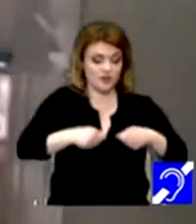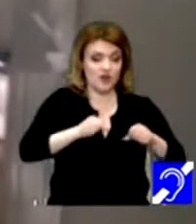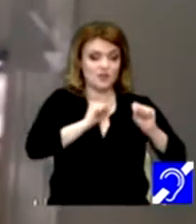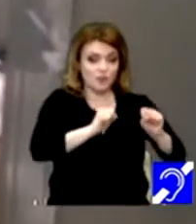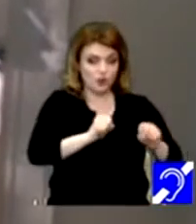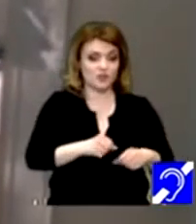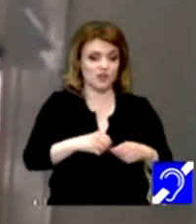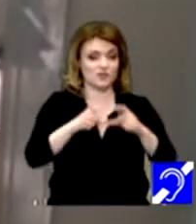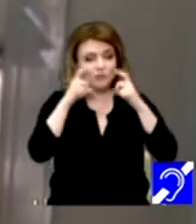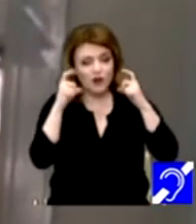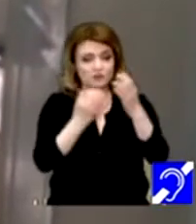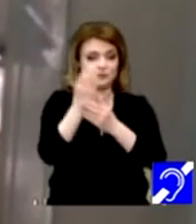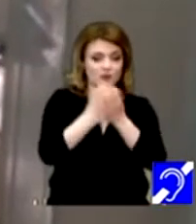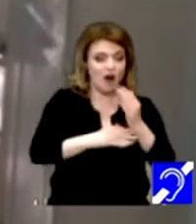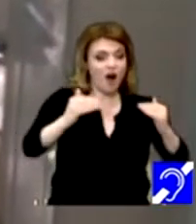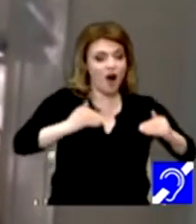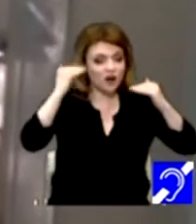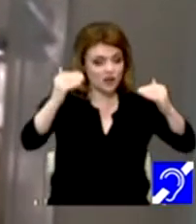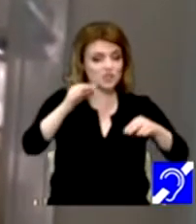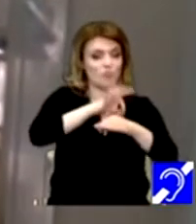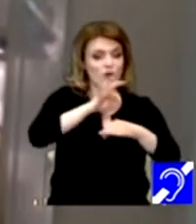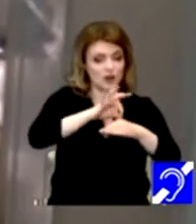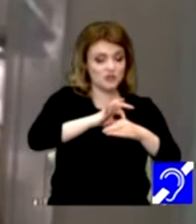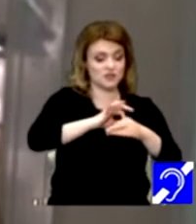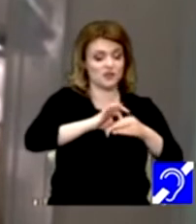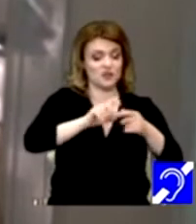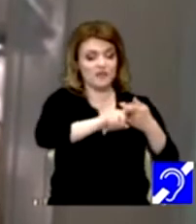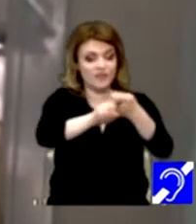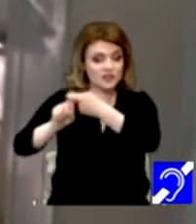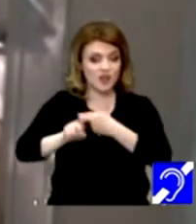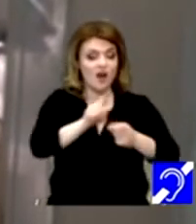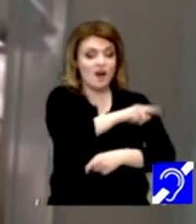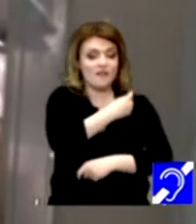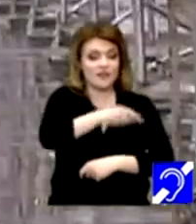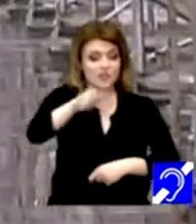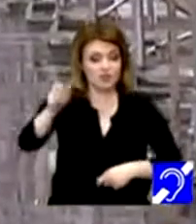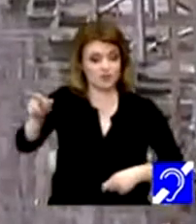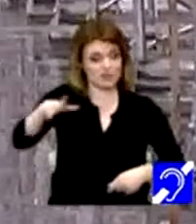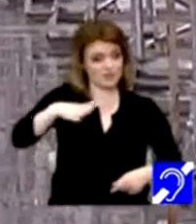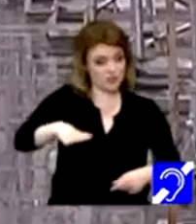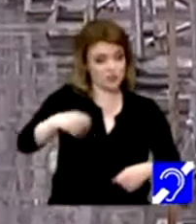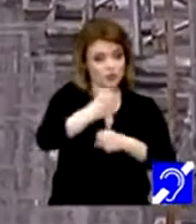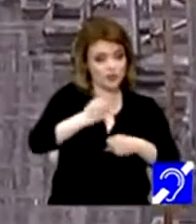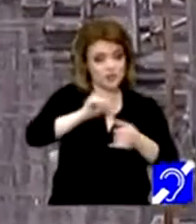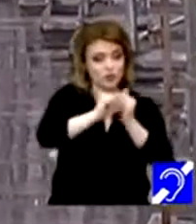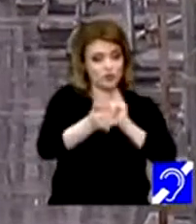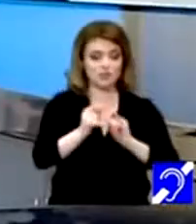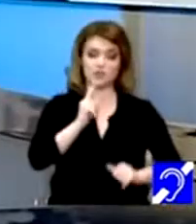a dus la creșterea numărului de infectări, iar medicii au fost nevoiți să lucreze în condiții foarte complicate.